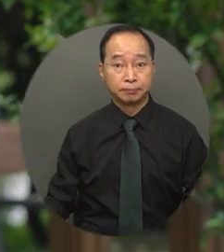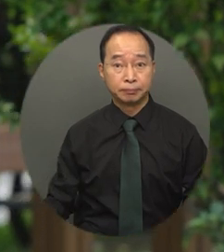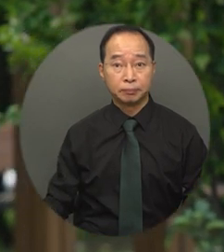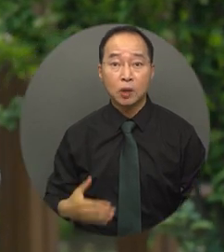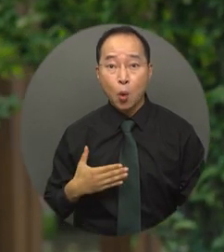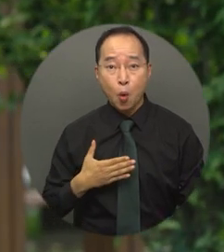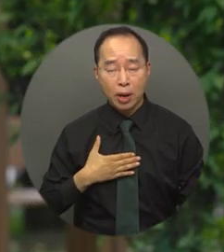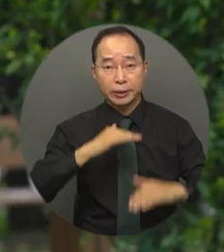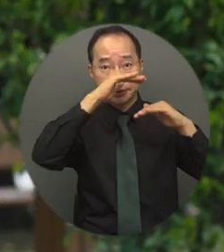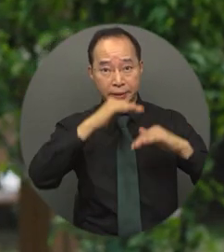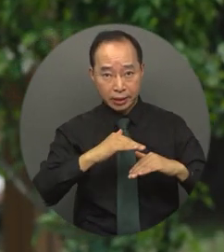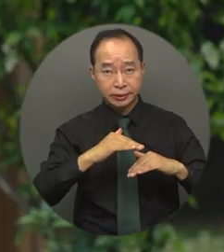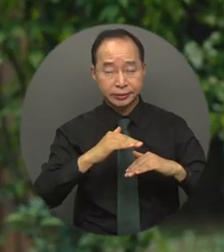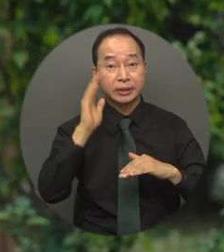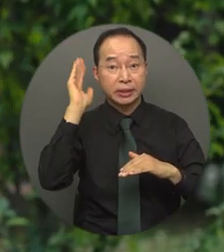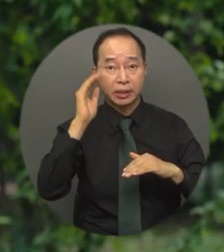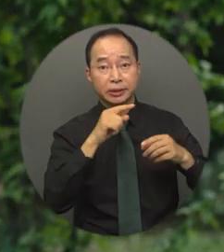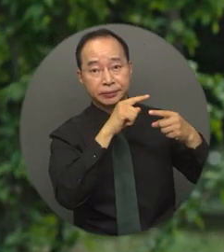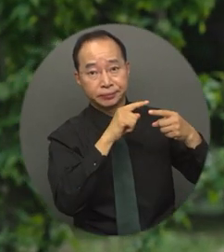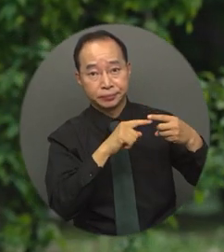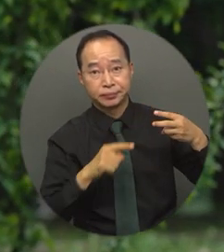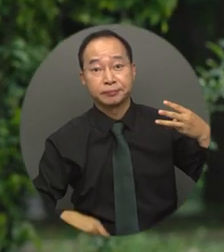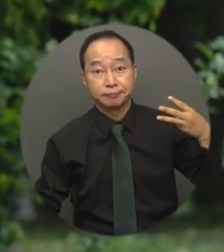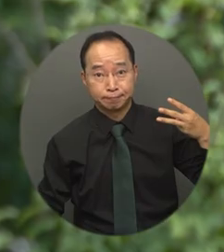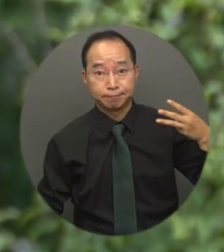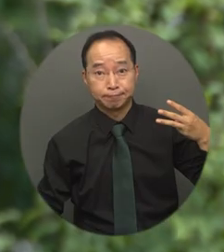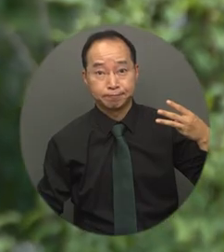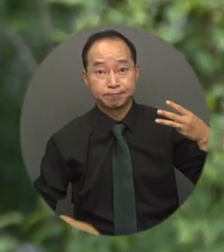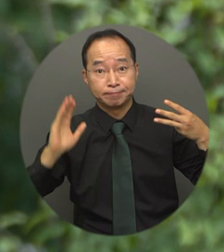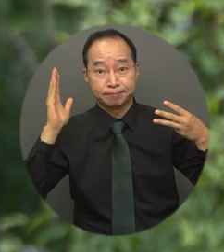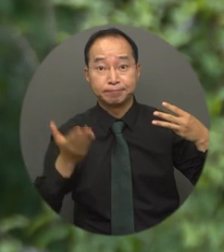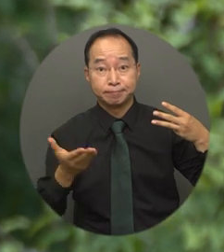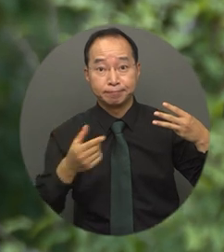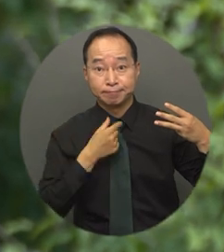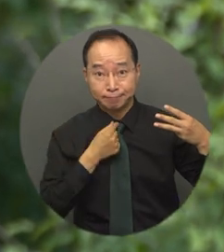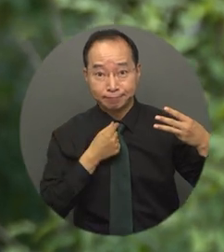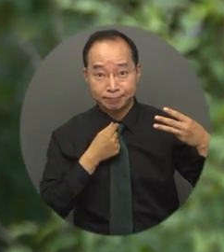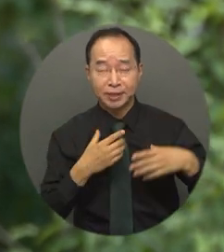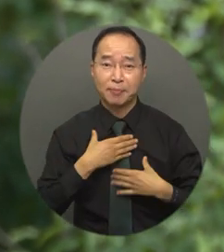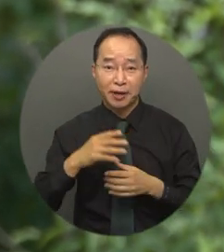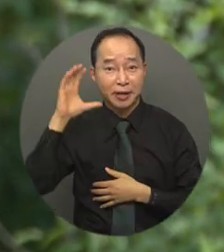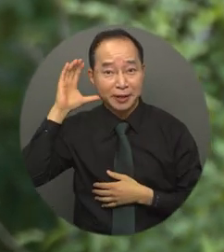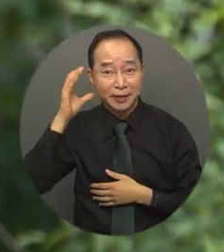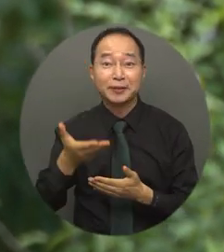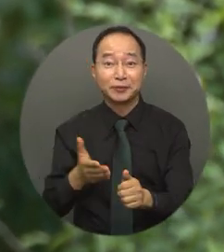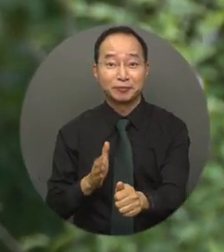오늘 저에 대한 3가지 이야기로부터 시작하려고 합니다. 편하게 들어주시면